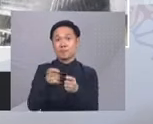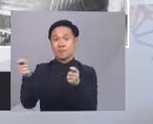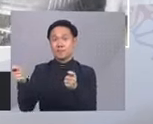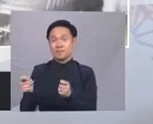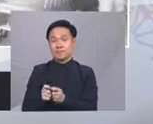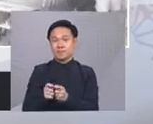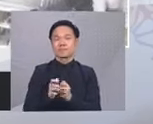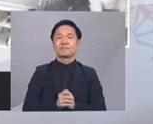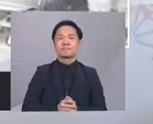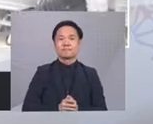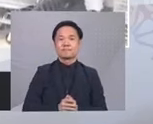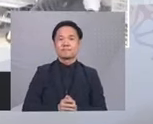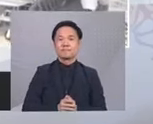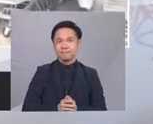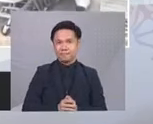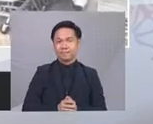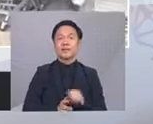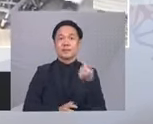Sebanyak